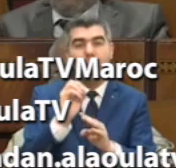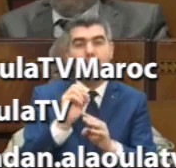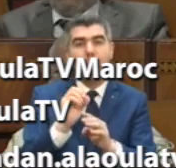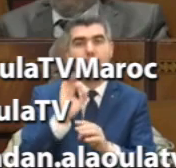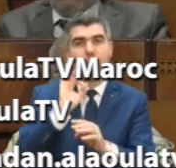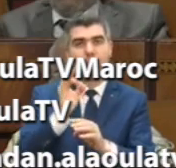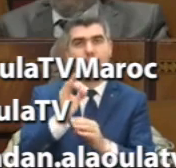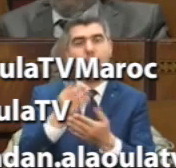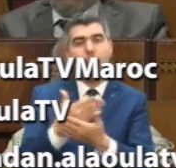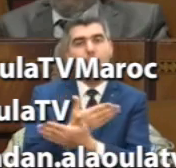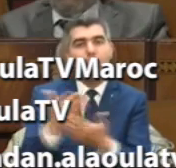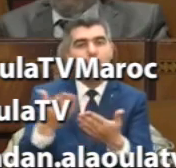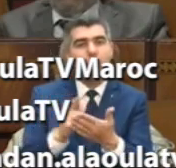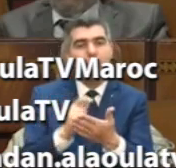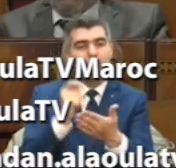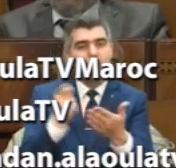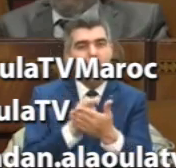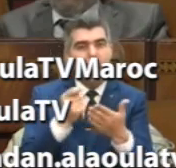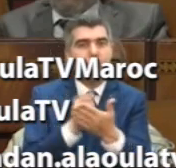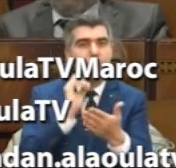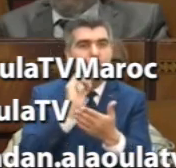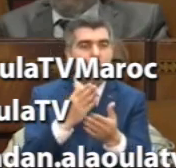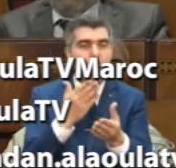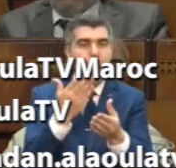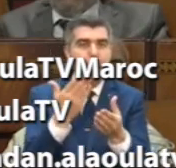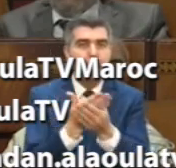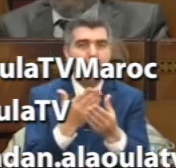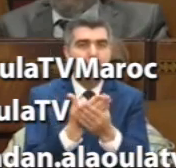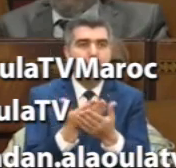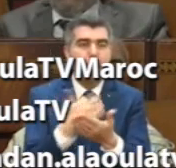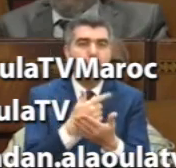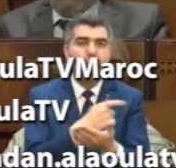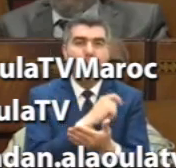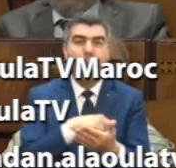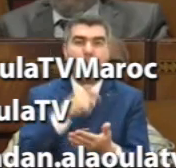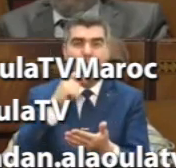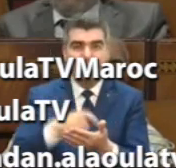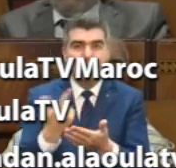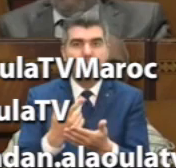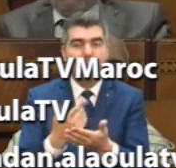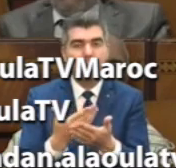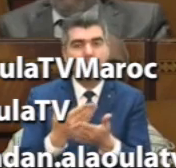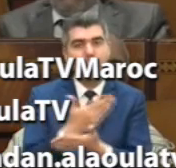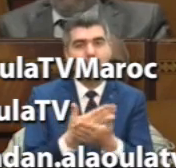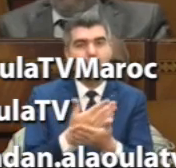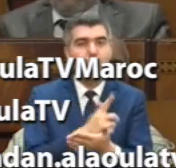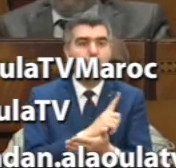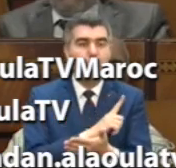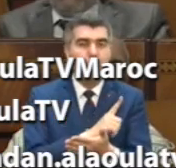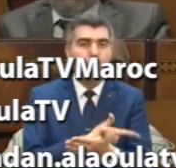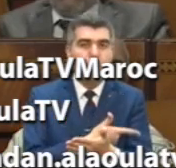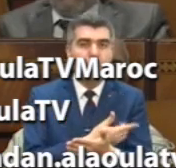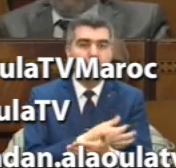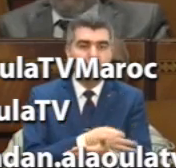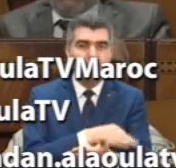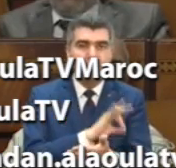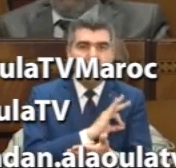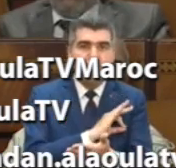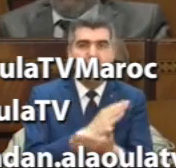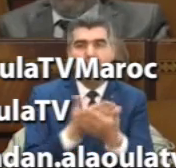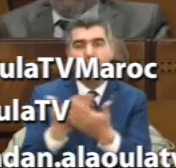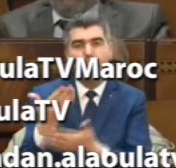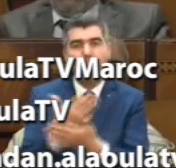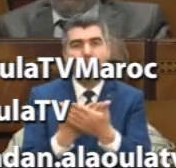وحيد لتتبع قضايا الجالية المغربية تمثل فيه القضاة كتاب الضبط وأيضا رجال الشرطة والدرك، توحيد الاجتهاد